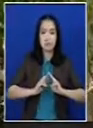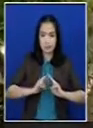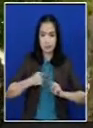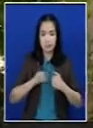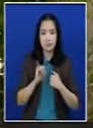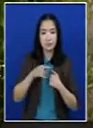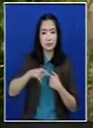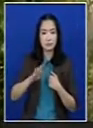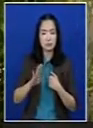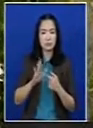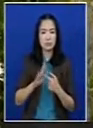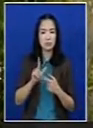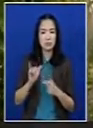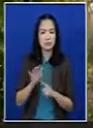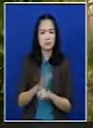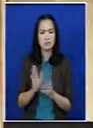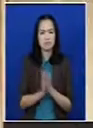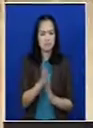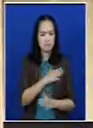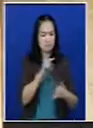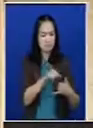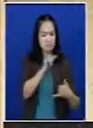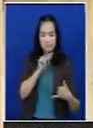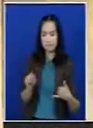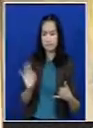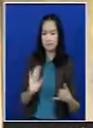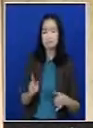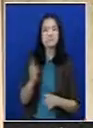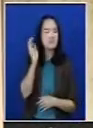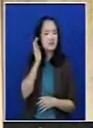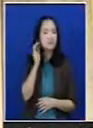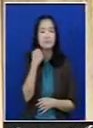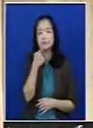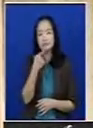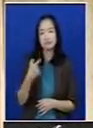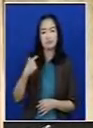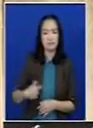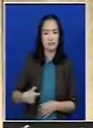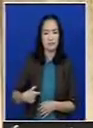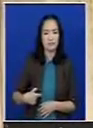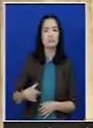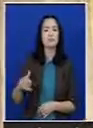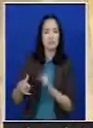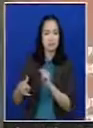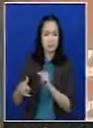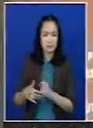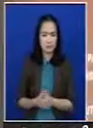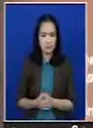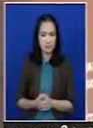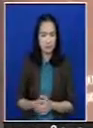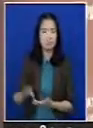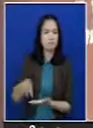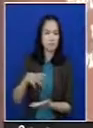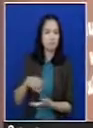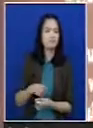พลเอกไพบูลย์ไม่เชื่อว่าสมเด็จช่วงจะเป็นผู้สั่งดำเนินการยังคงเชื่อว่าเป็นเพราะทนายความกับลูกศิษย์ใกล้ชิดให้ข้อมูลด้วยนะ